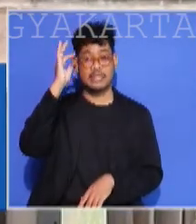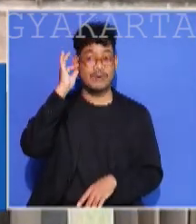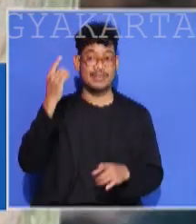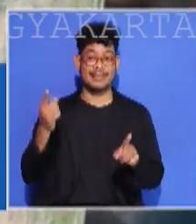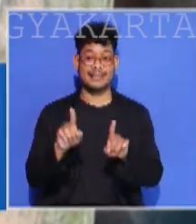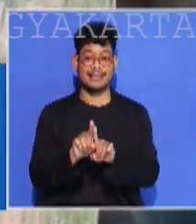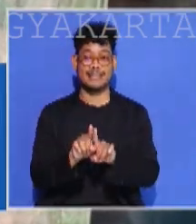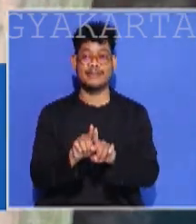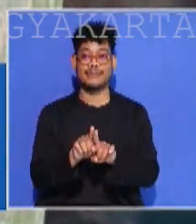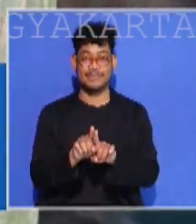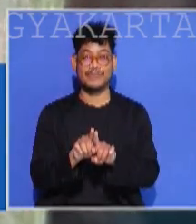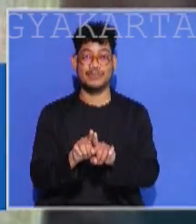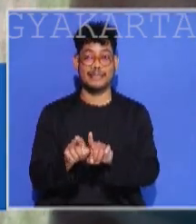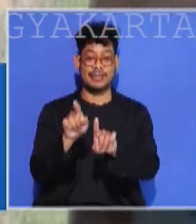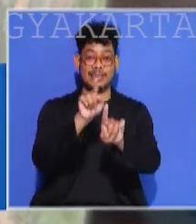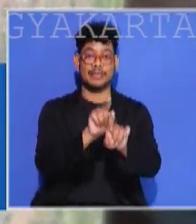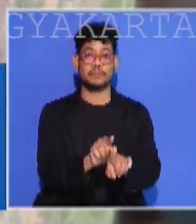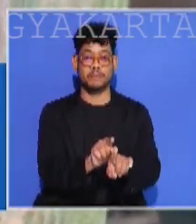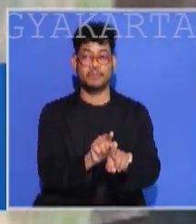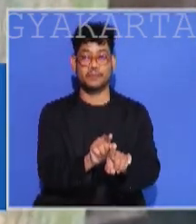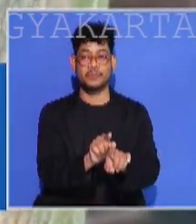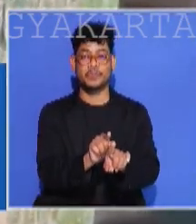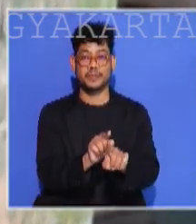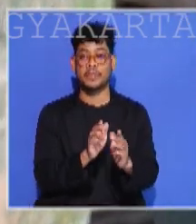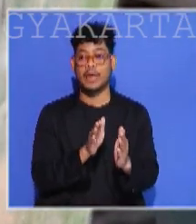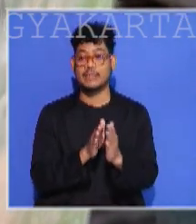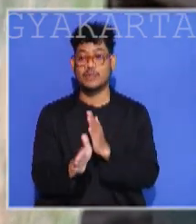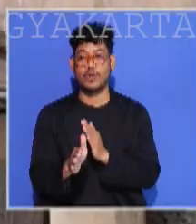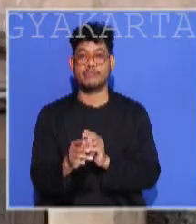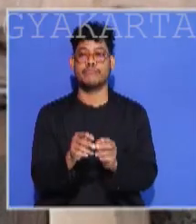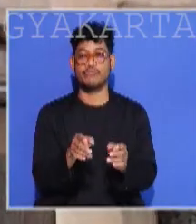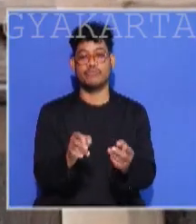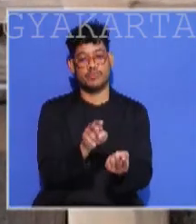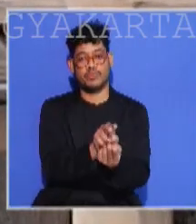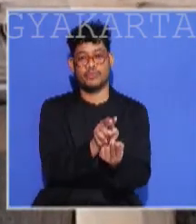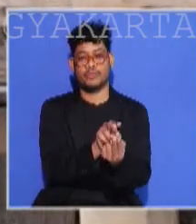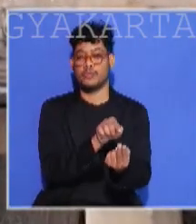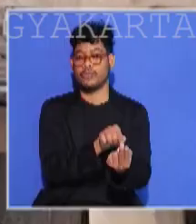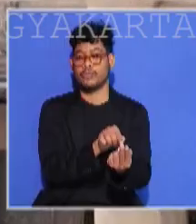setunggaling kandang salajengipun saben dinten dipun kawinaken. Hendri Saputra lan Abdul Rahim Asung Palapura.